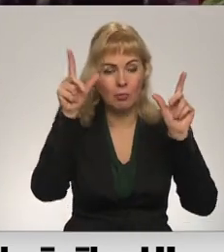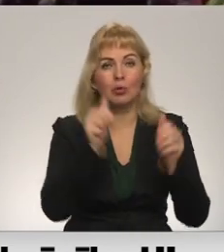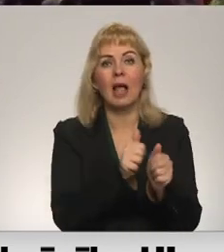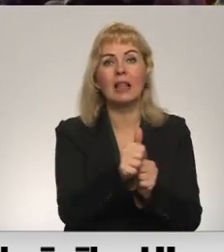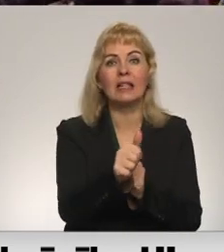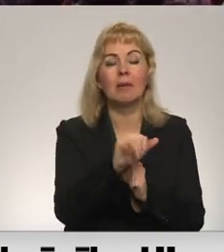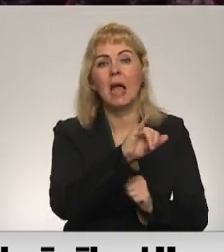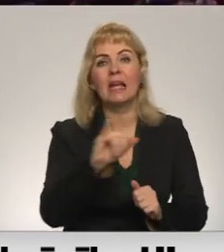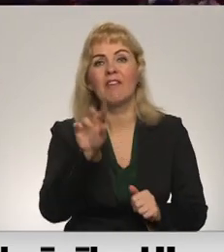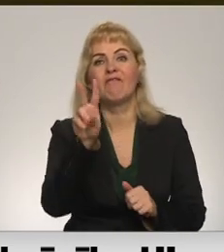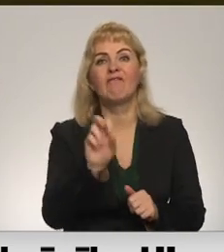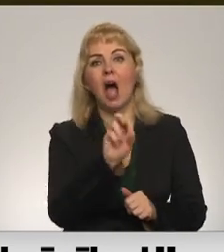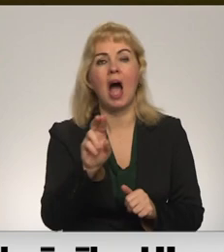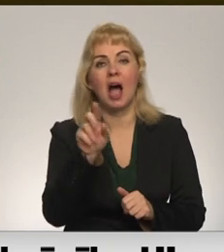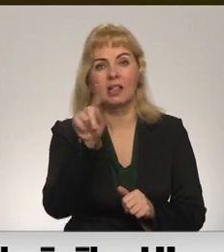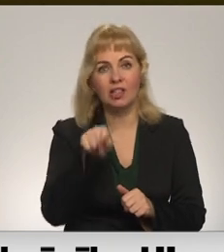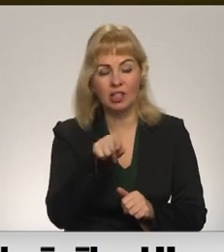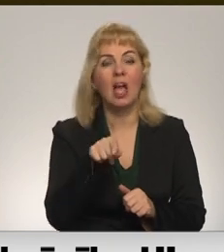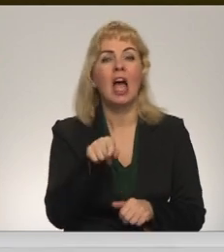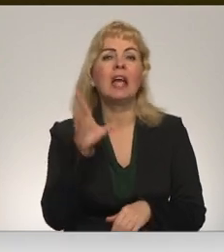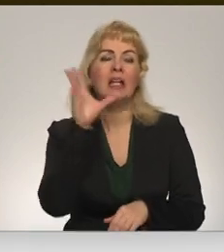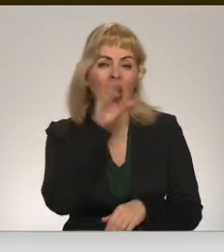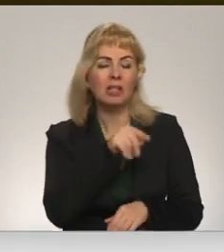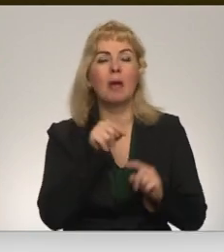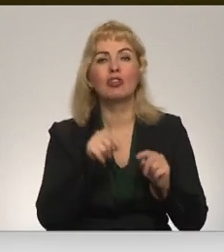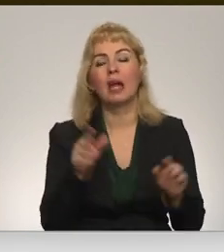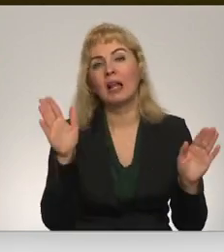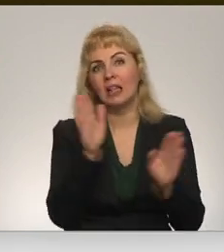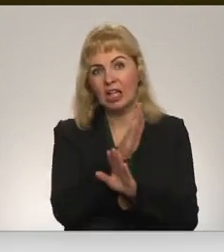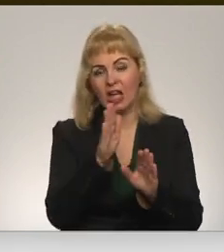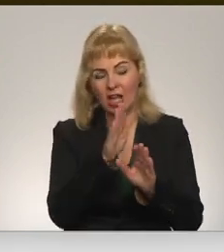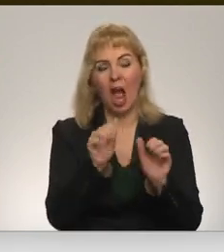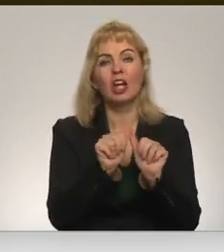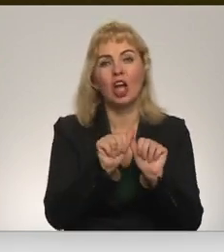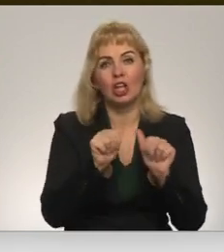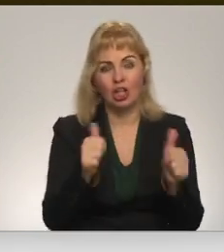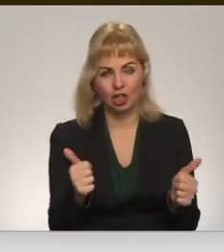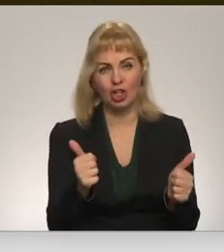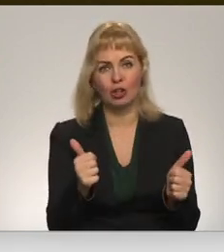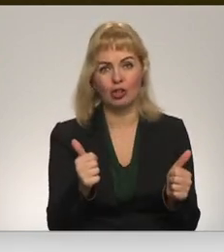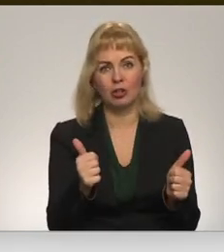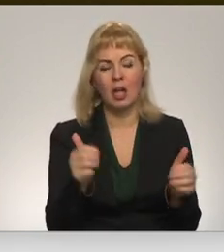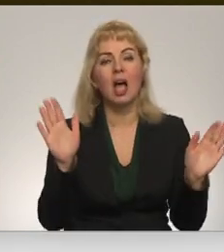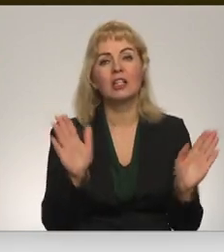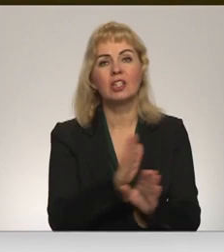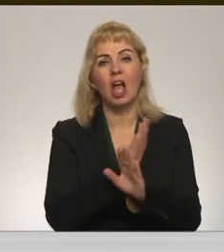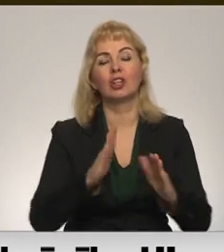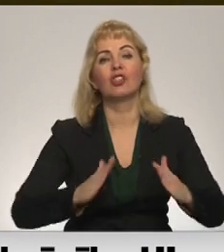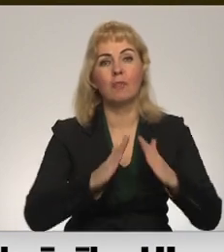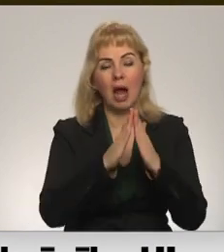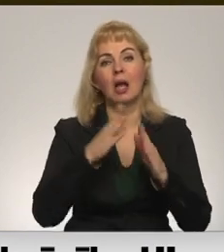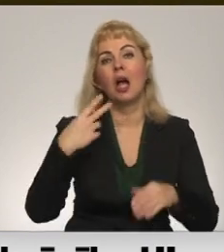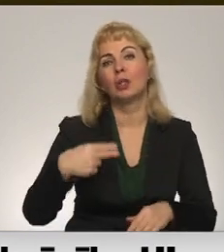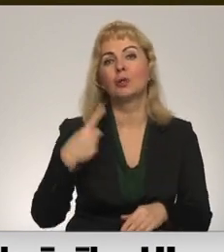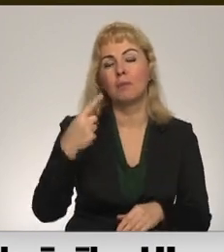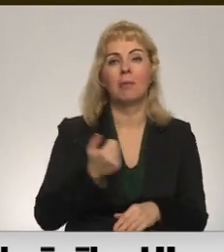Īvāns. Iespējams, šie ir mūsu liktenīgākie un izšķirošākie dziedāšanas svētki